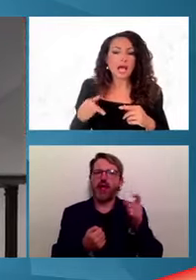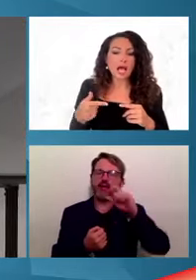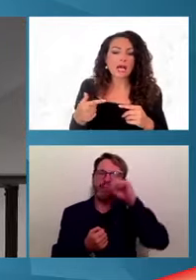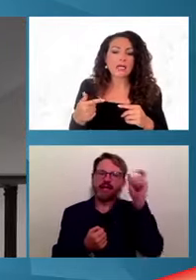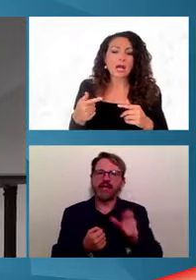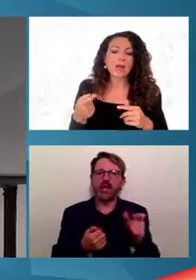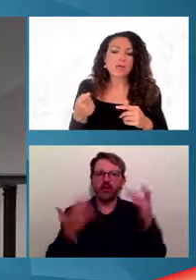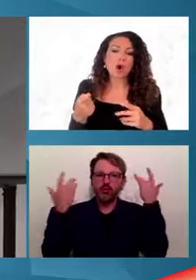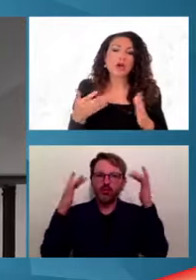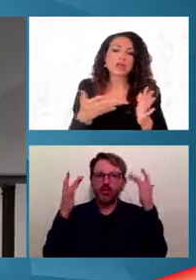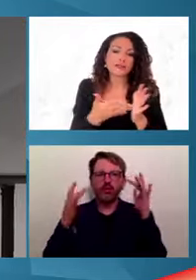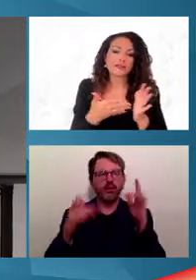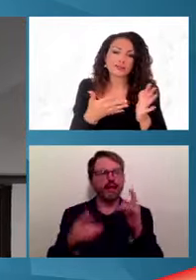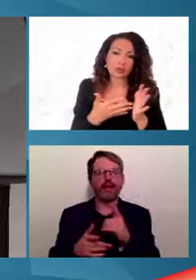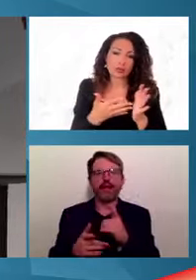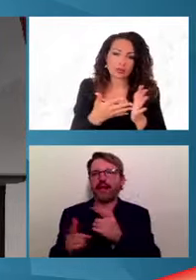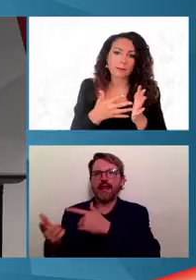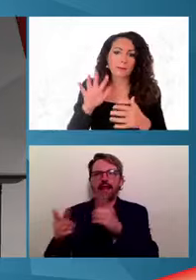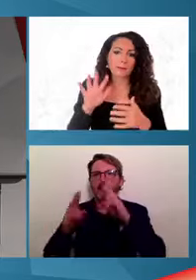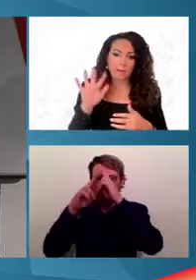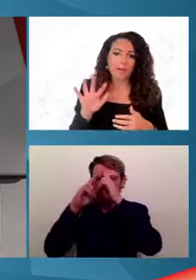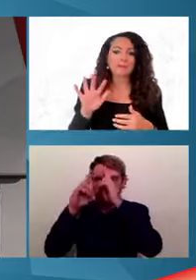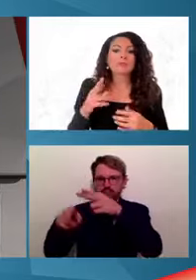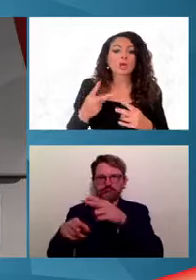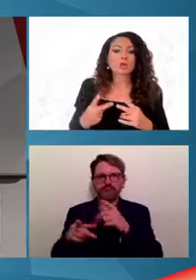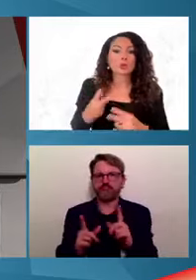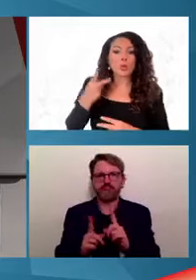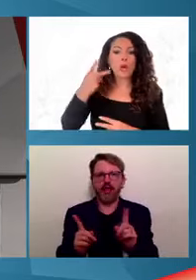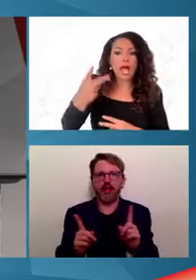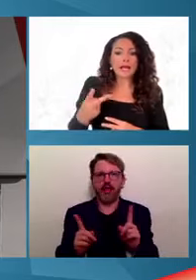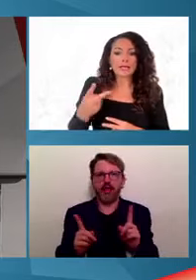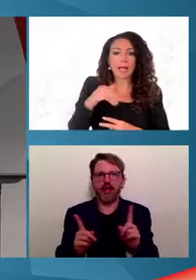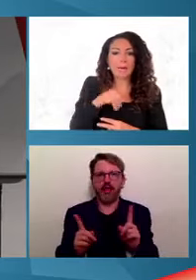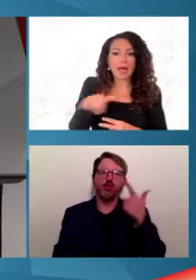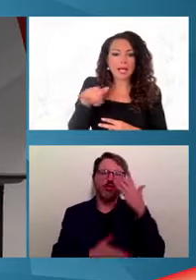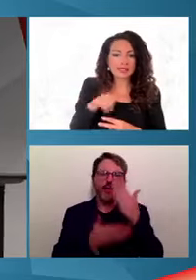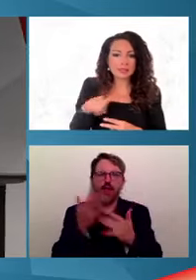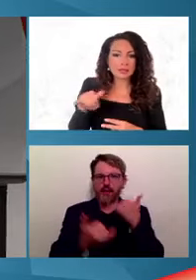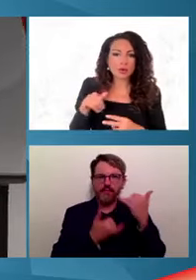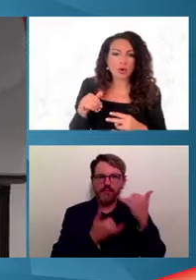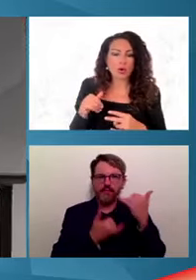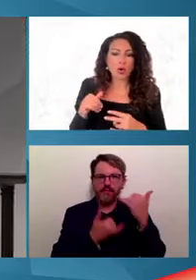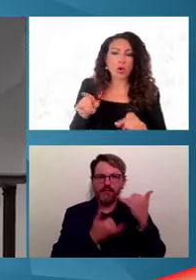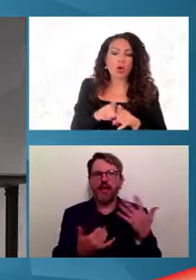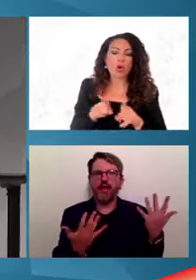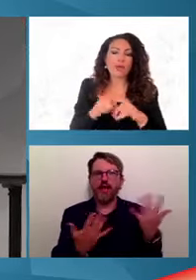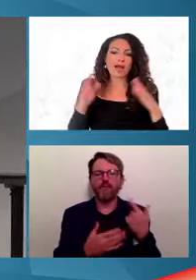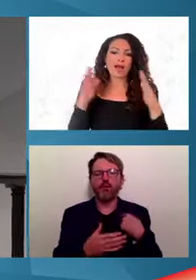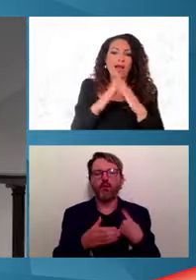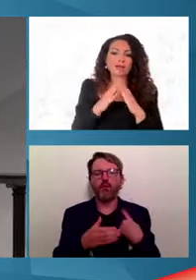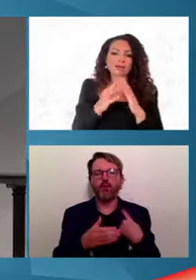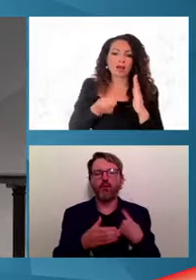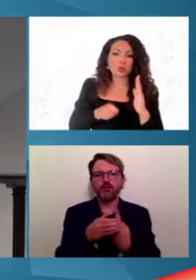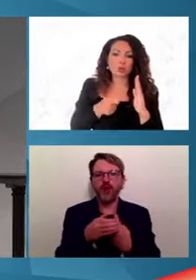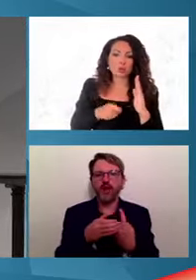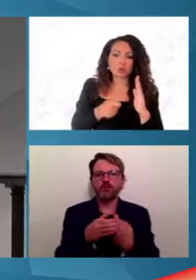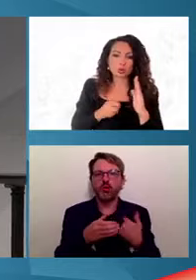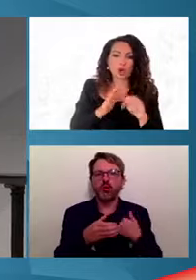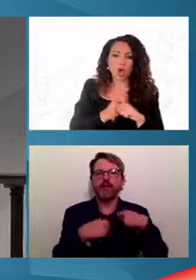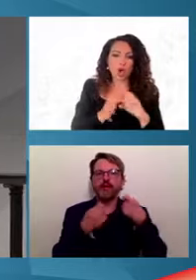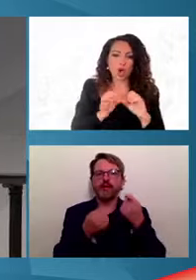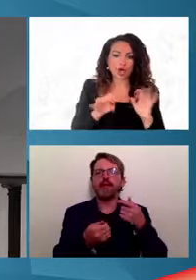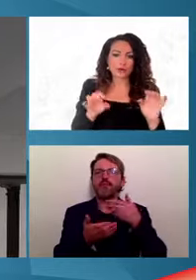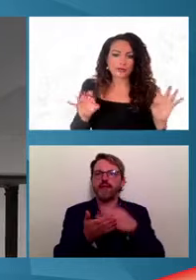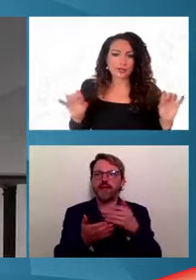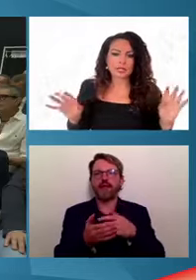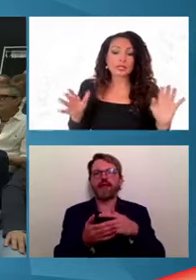isolamento nessuno ha perso il posto di lavoro, le associazioni sono ancora in piedi, i protagonisti del mondo della cultura stanno ancora lavorando